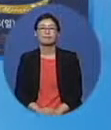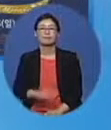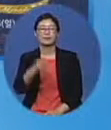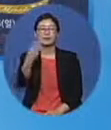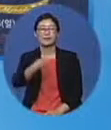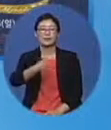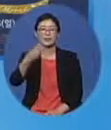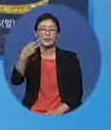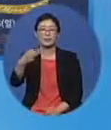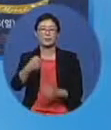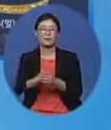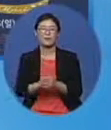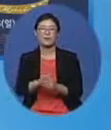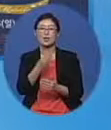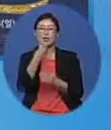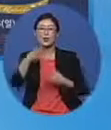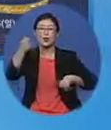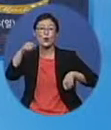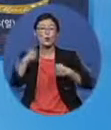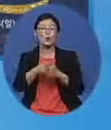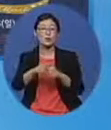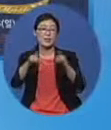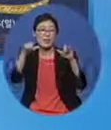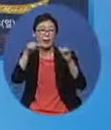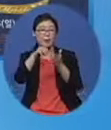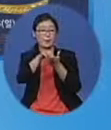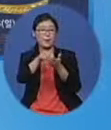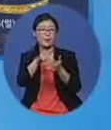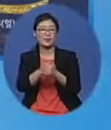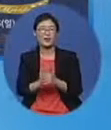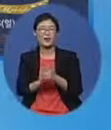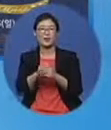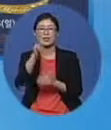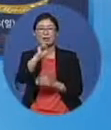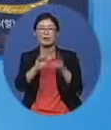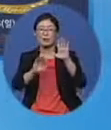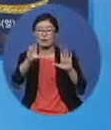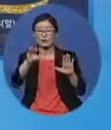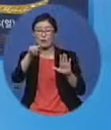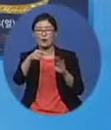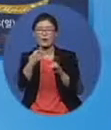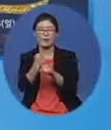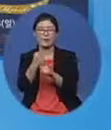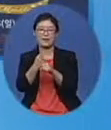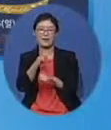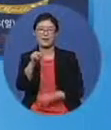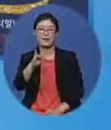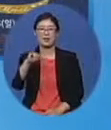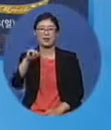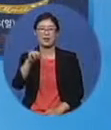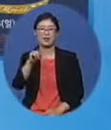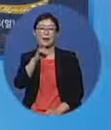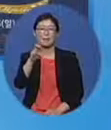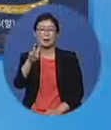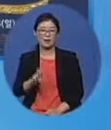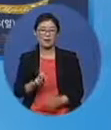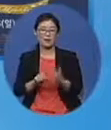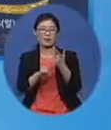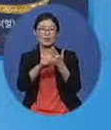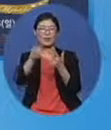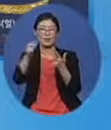2013년 서울연극제에 출품된 연극을 뮤지컬로 재탄생시킨 마이맘이 7월 말까지 소월 아트홀 무대에